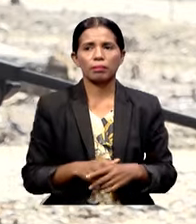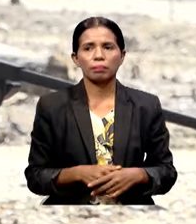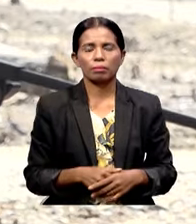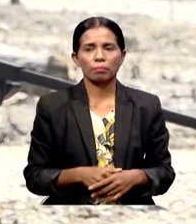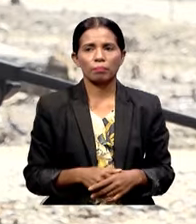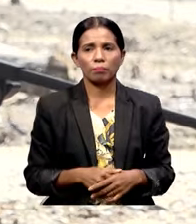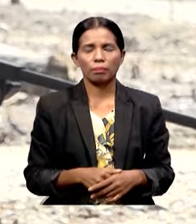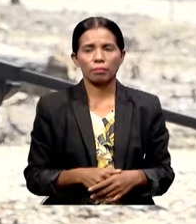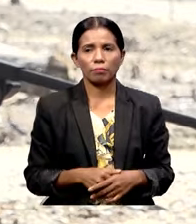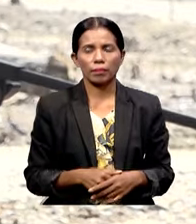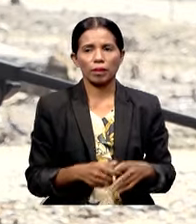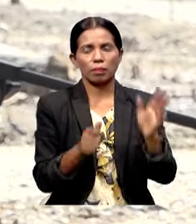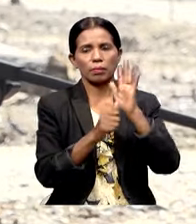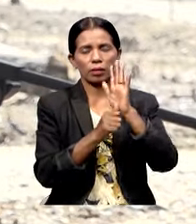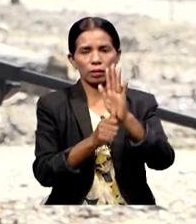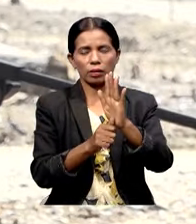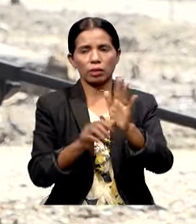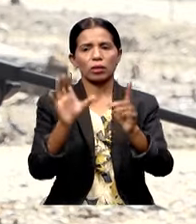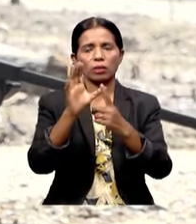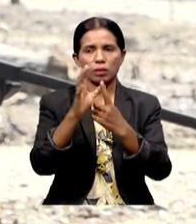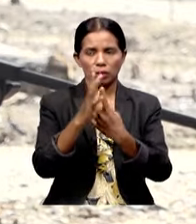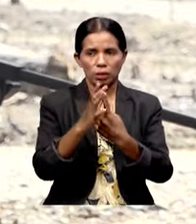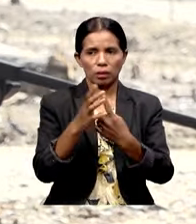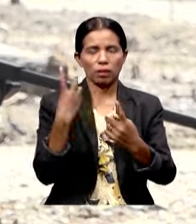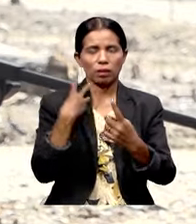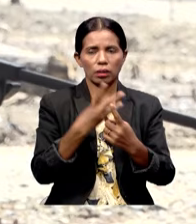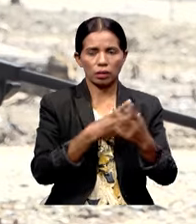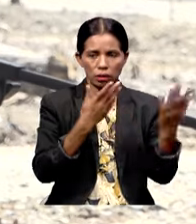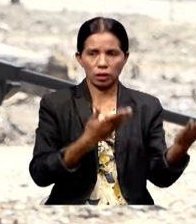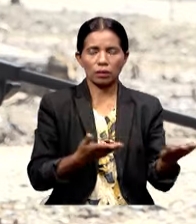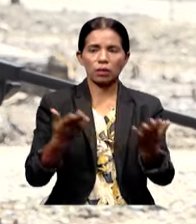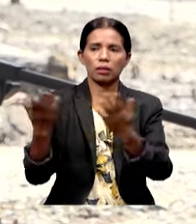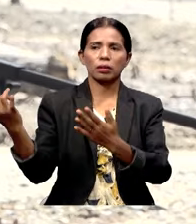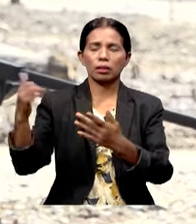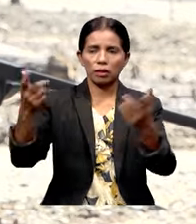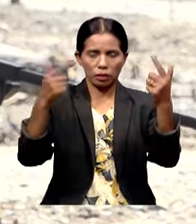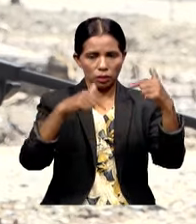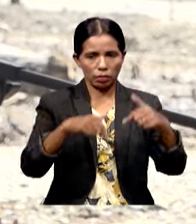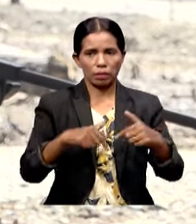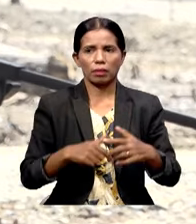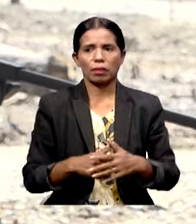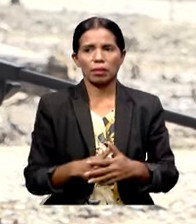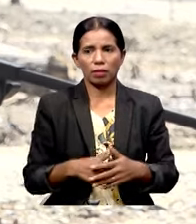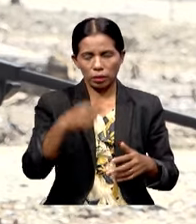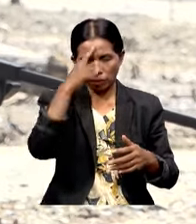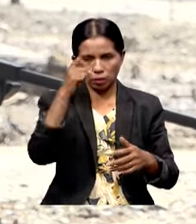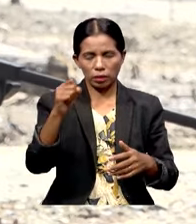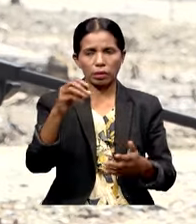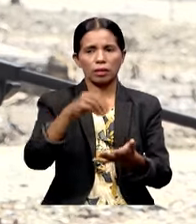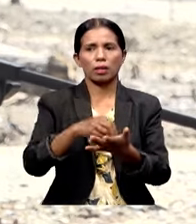iha a presença cultural ita se loriba sira se belmai tamanema ke